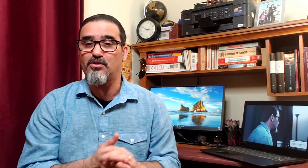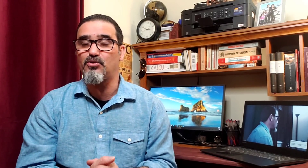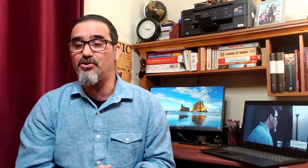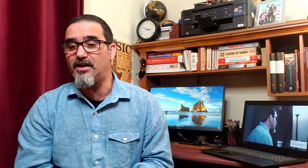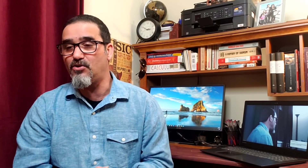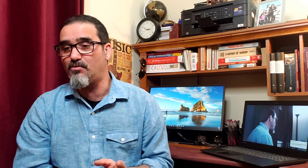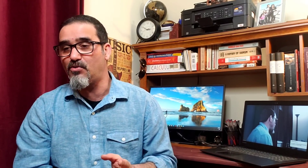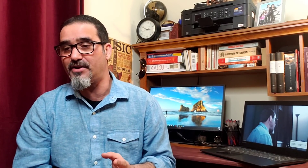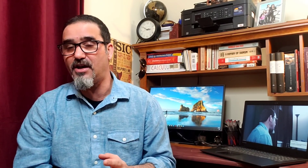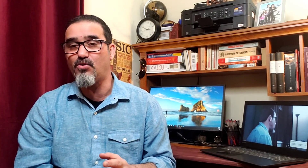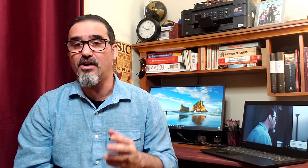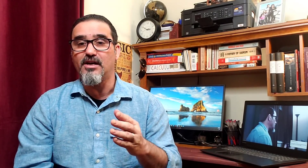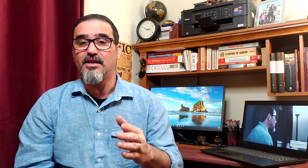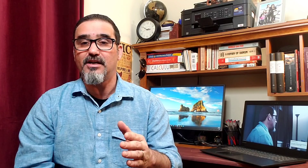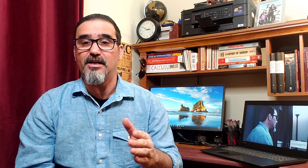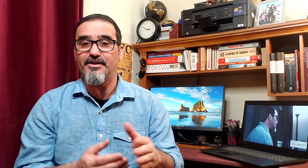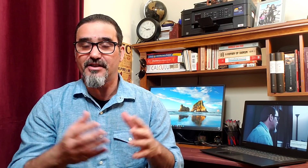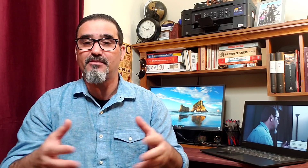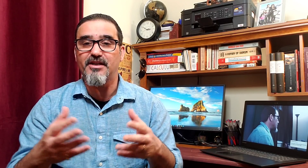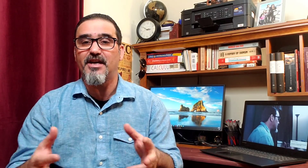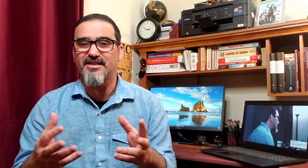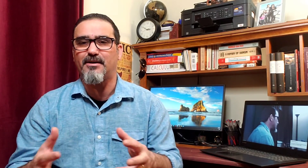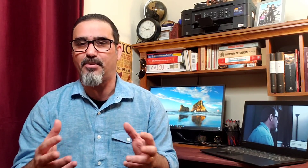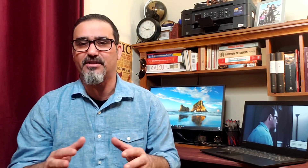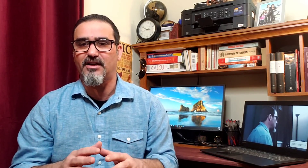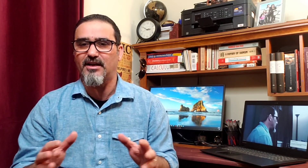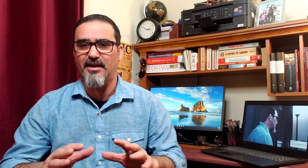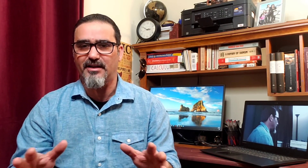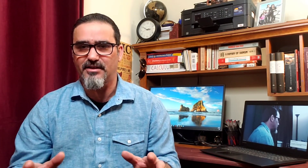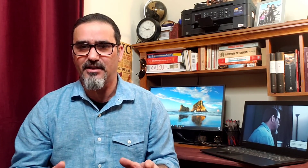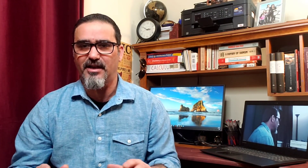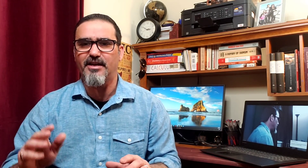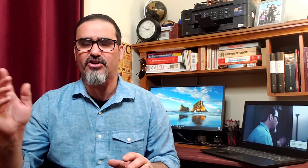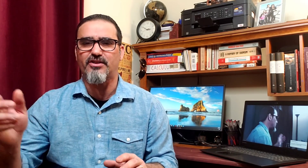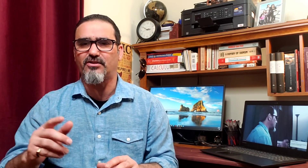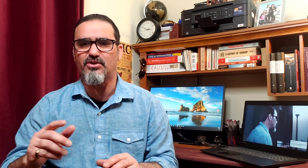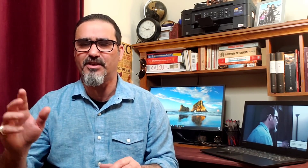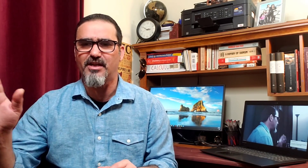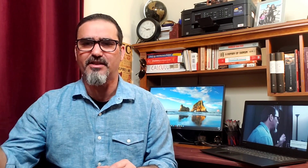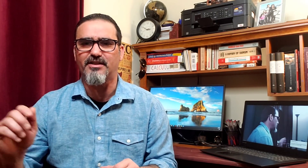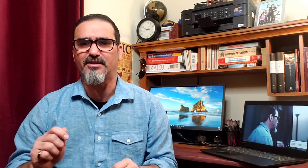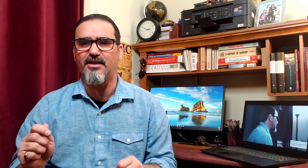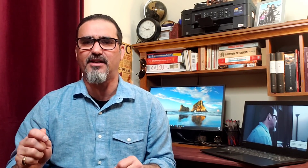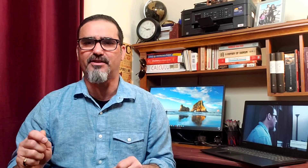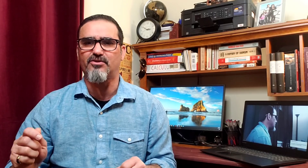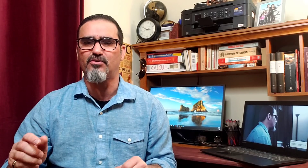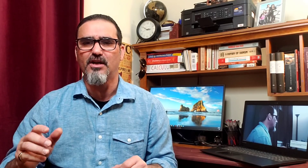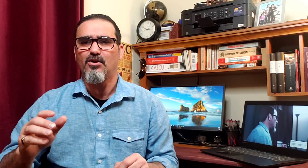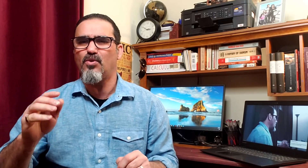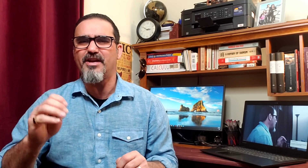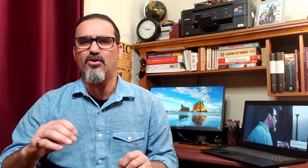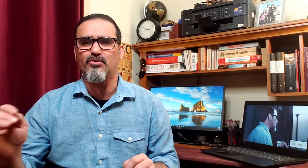باش ندوزو للموضوع ديال اليوم، هو انه النظام ديالنا يتخبط كالغريق. يعني اي قشه تدوز من حداه تعتقد على انها